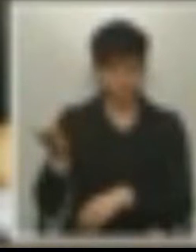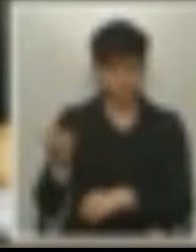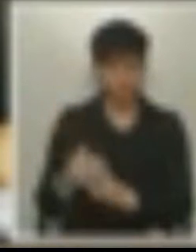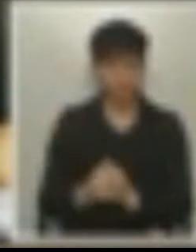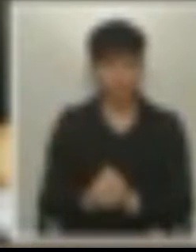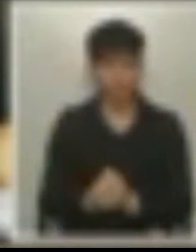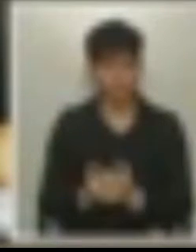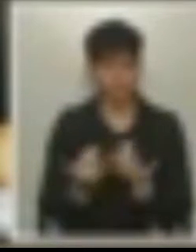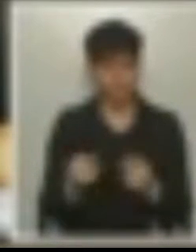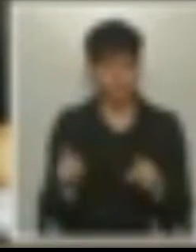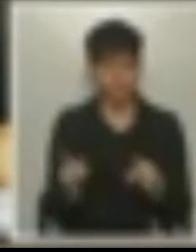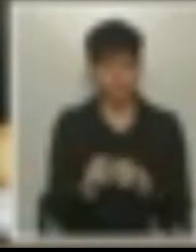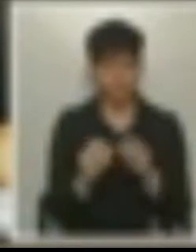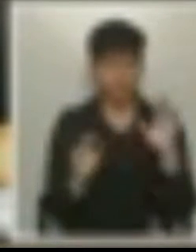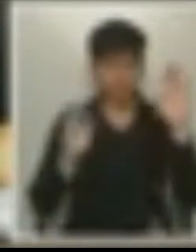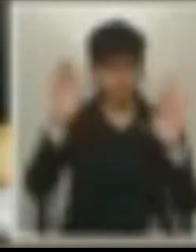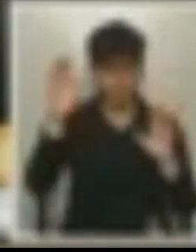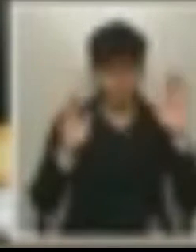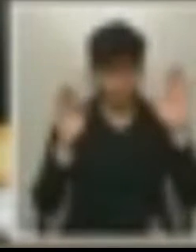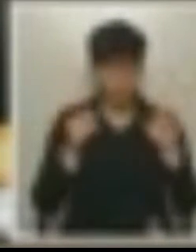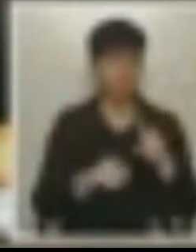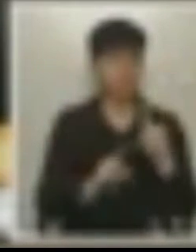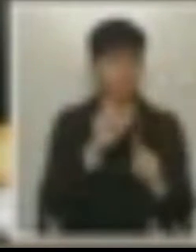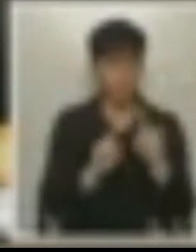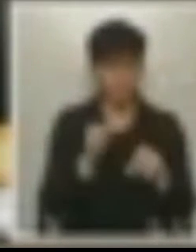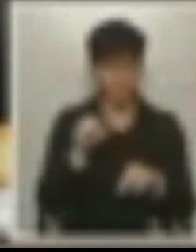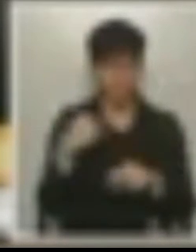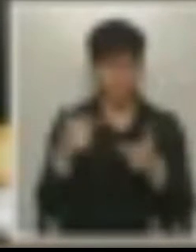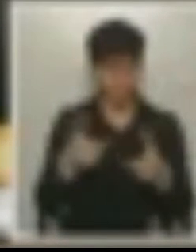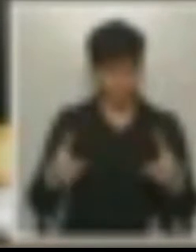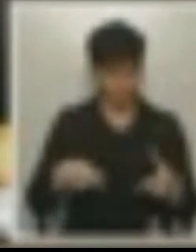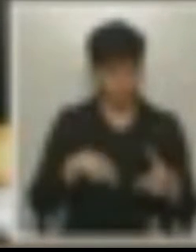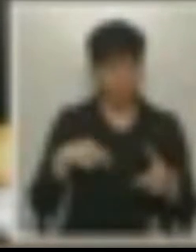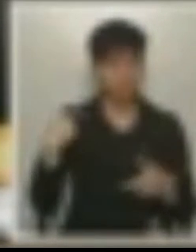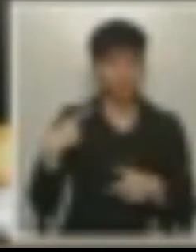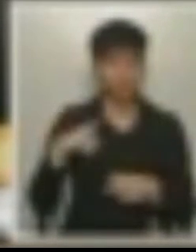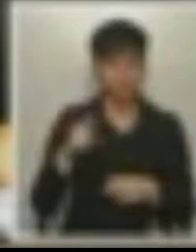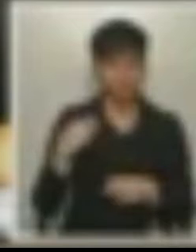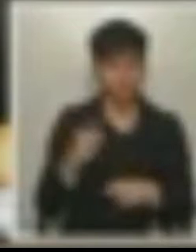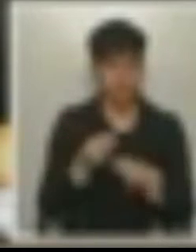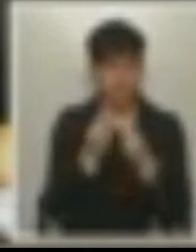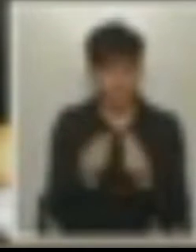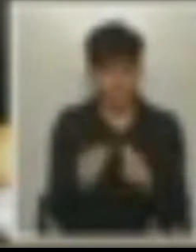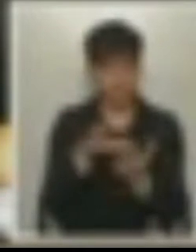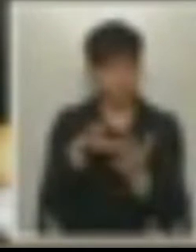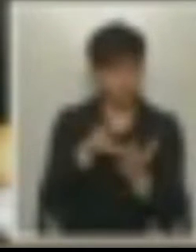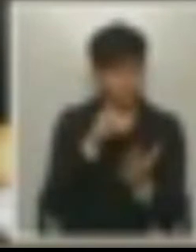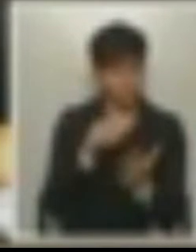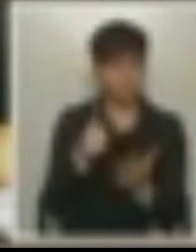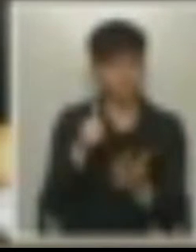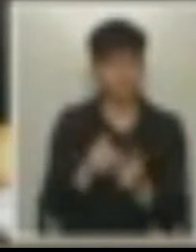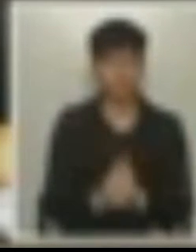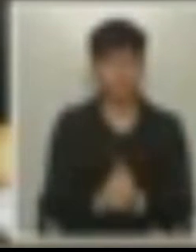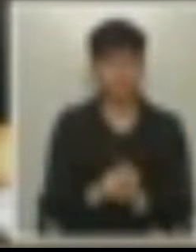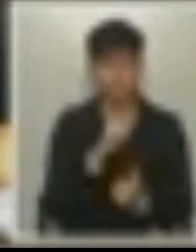ยประจำปี2562นะครับรายงานชิ้นนี้ก็เป็นประโยชน์นะครับก็มีให้ดาวน์โหลดได้นะครับใครส.ส.สมาชิกท่าน